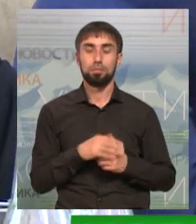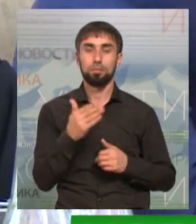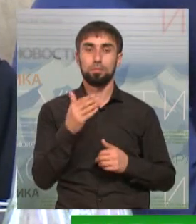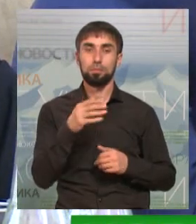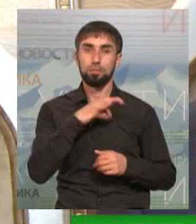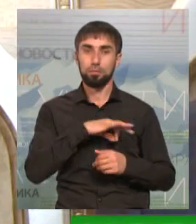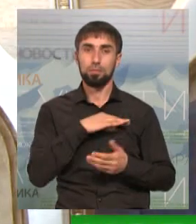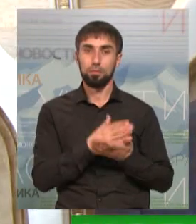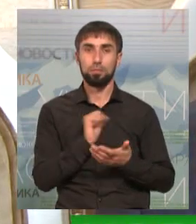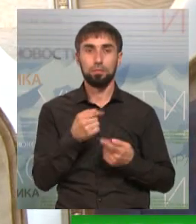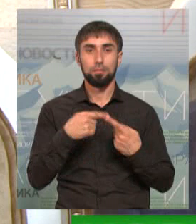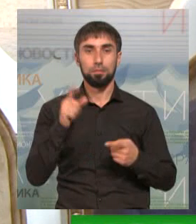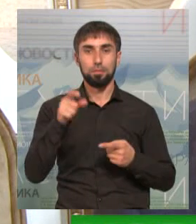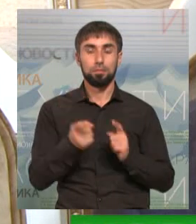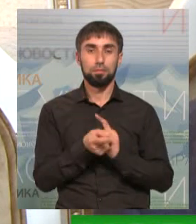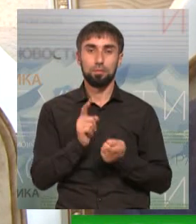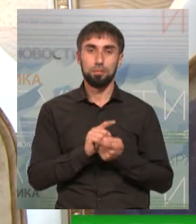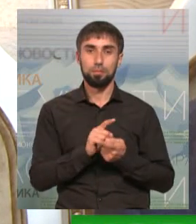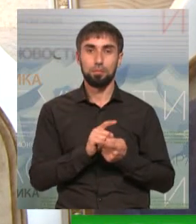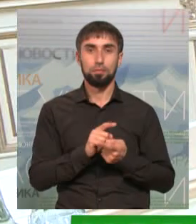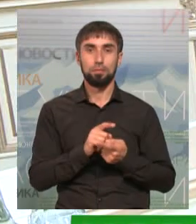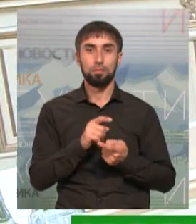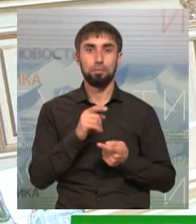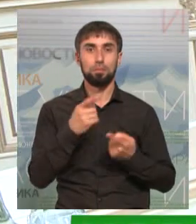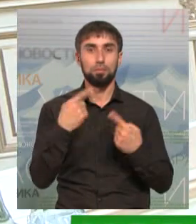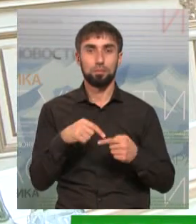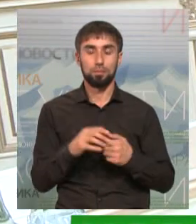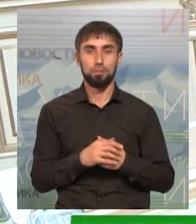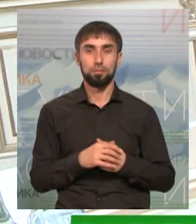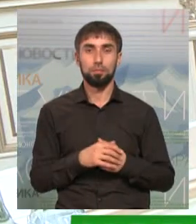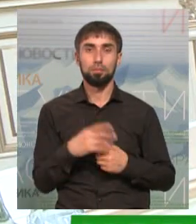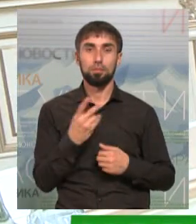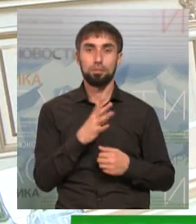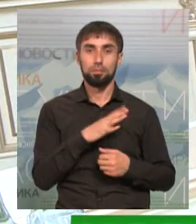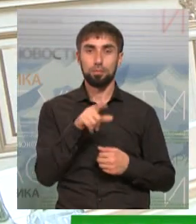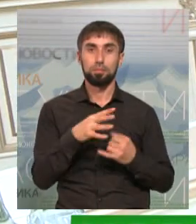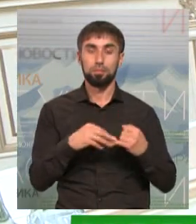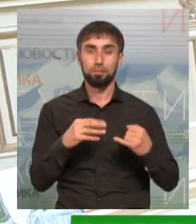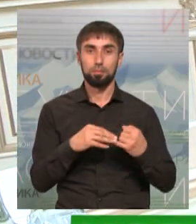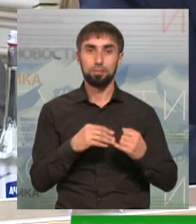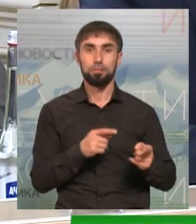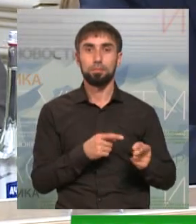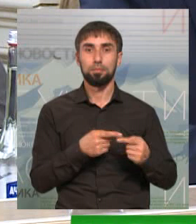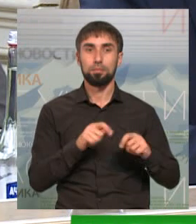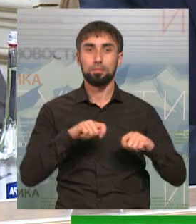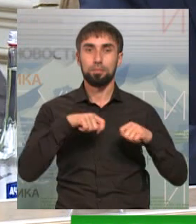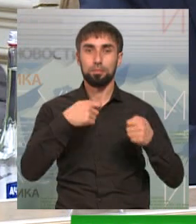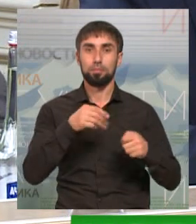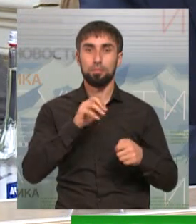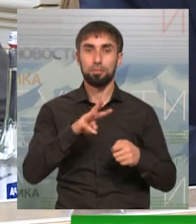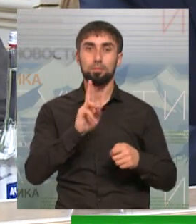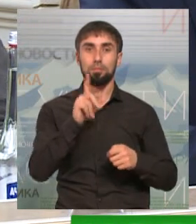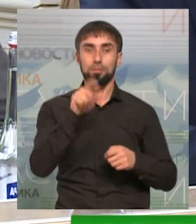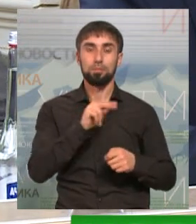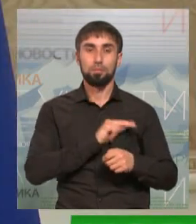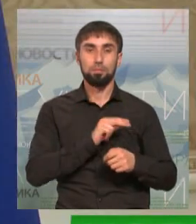республике, другие же наоборот, только убыток. Надо, чтобы эти земли передавались тем успешным,